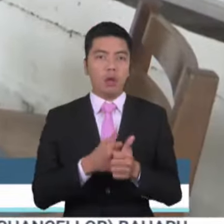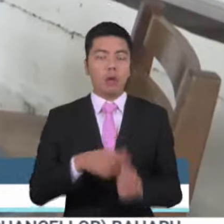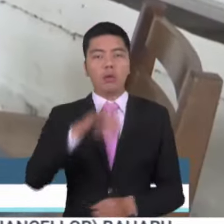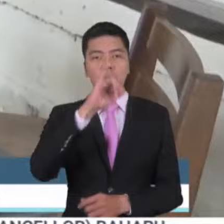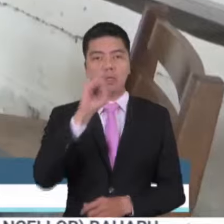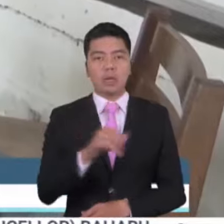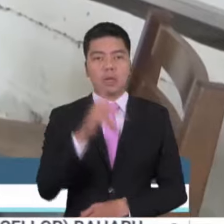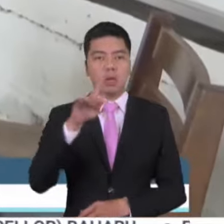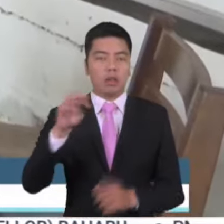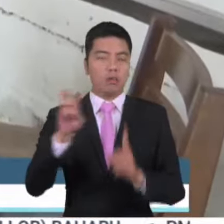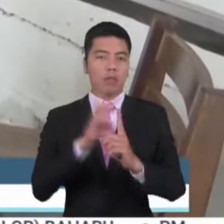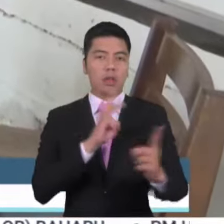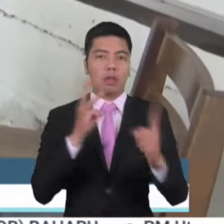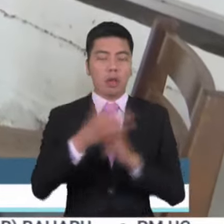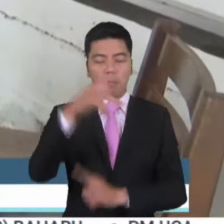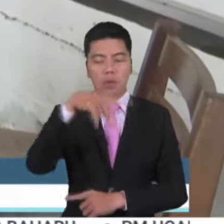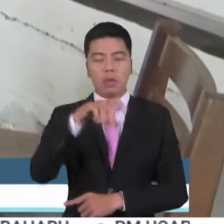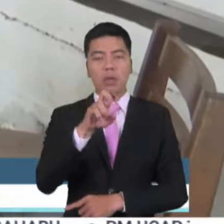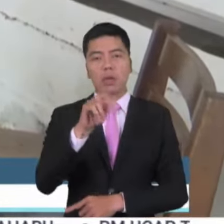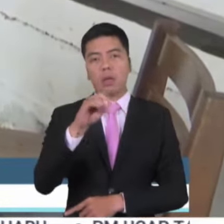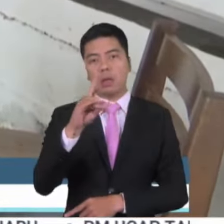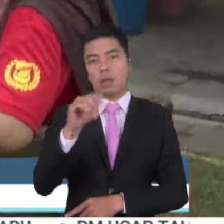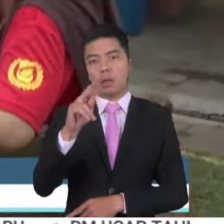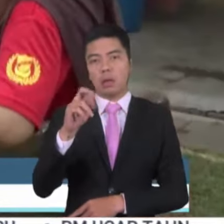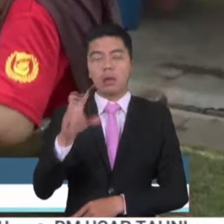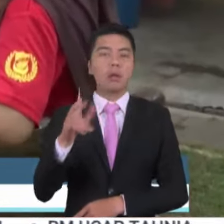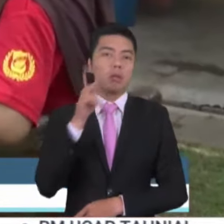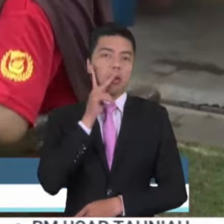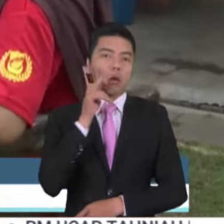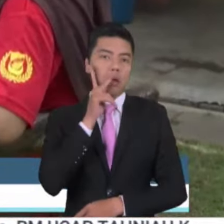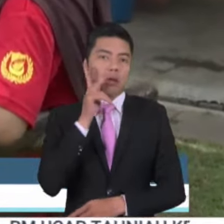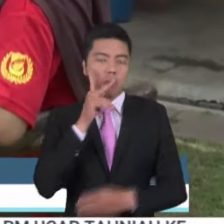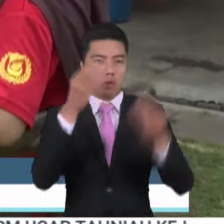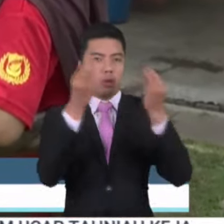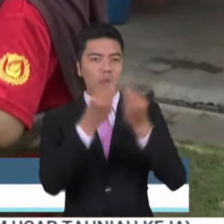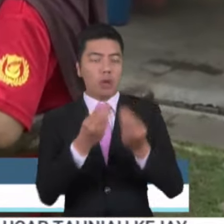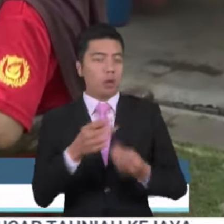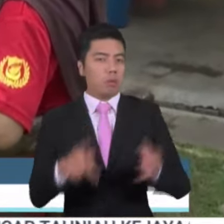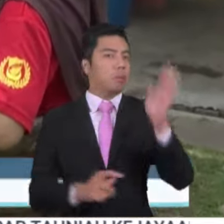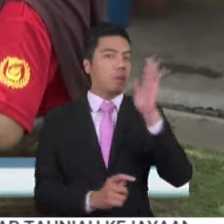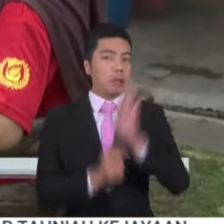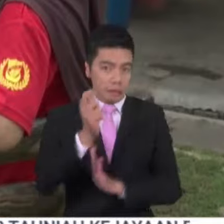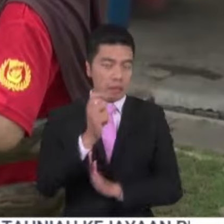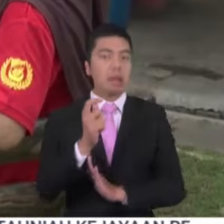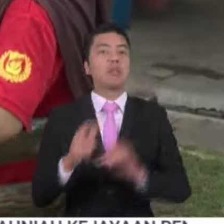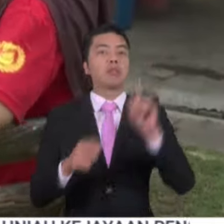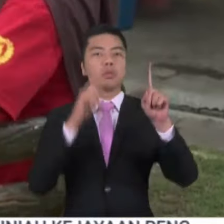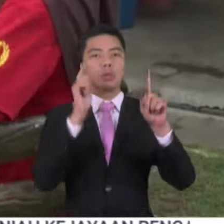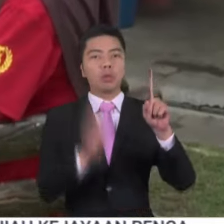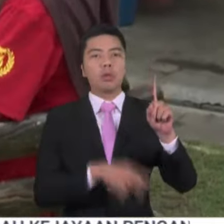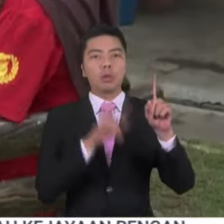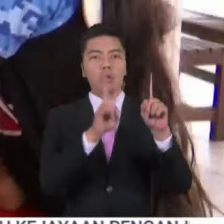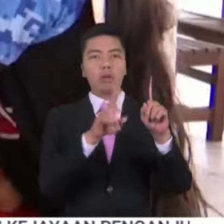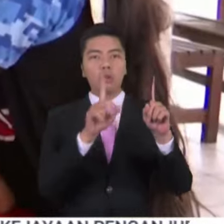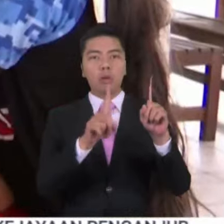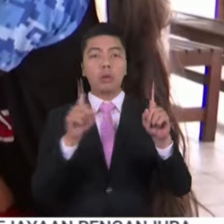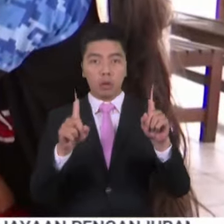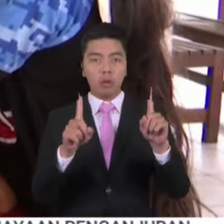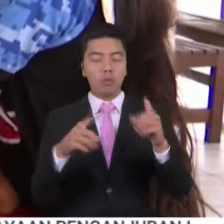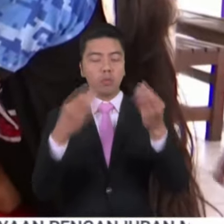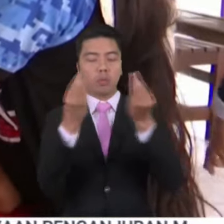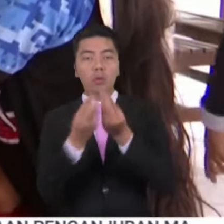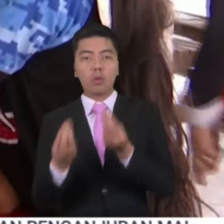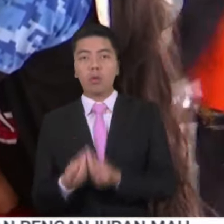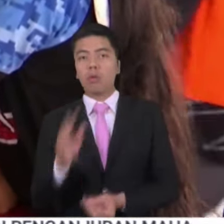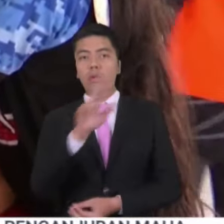bencana Jabatan Kebajikan Masyarakat JKM, daerah Pendang menempatkan jumlah penduduk terjejas tertinggi iaitu 1,211